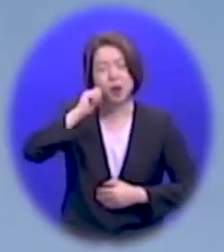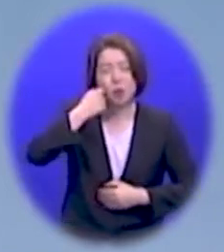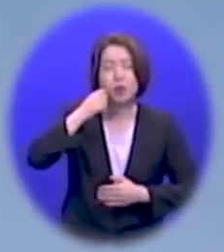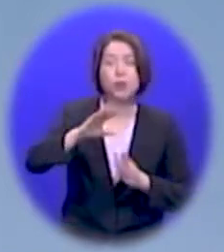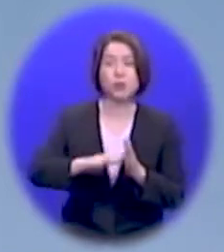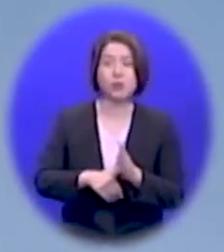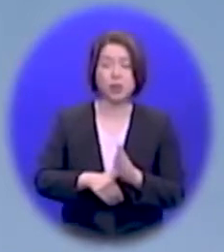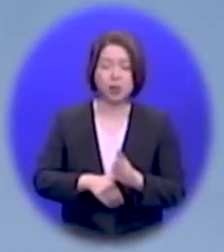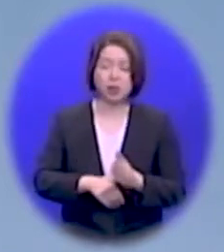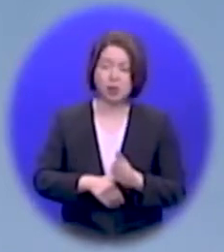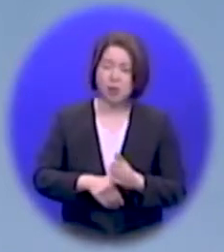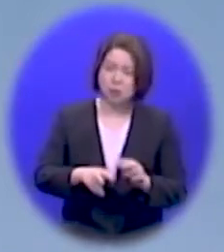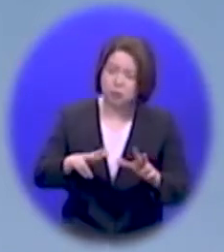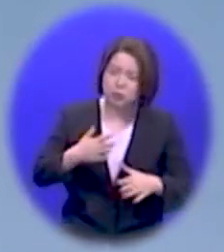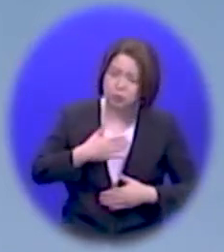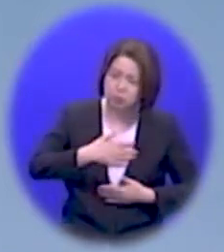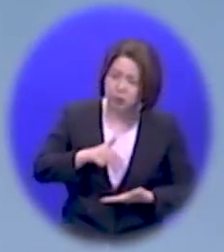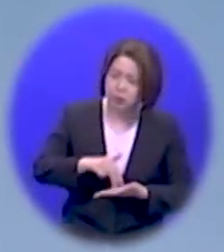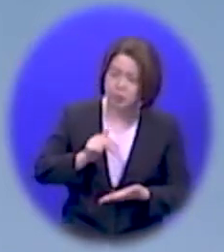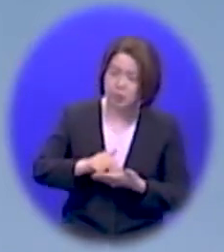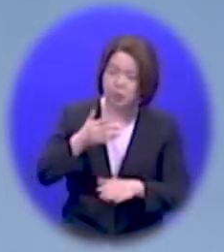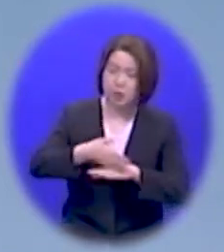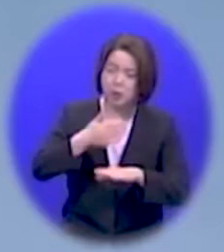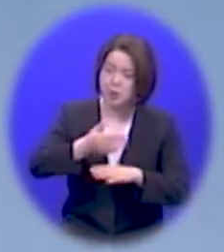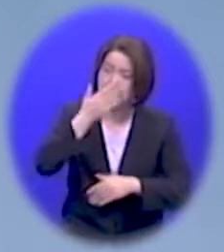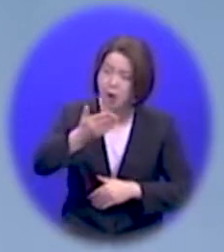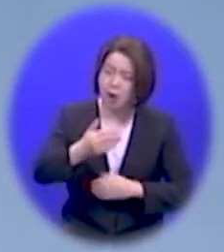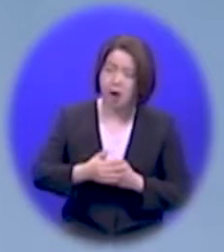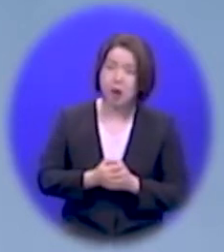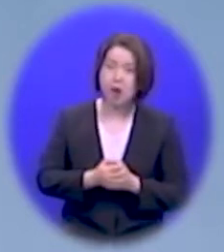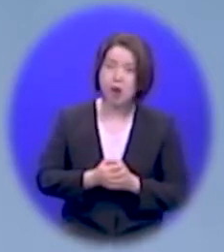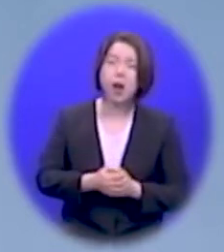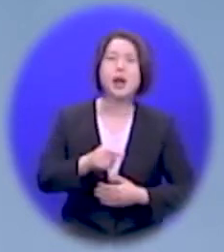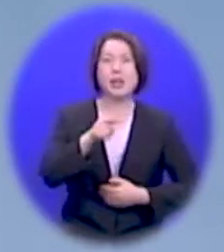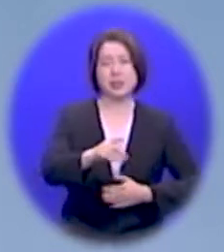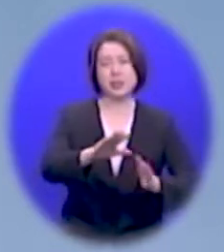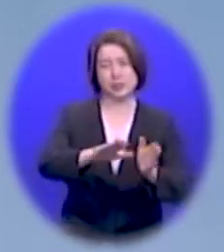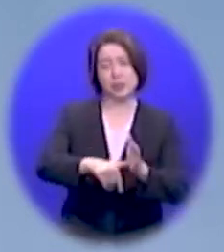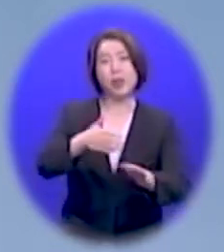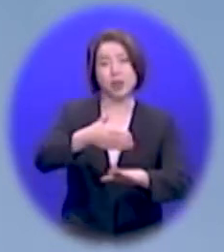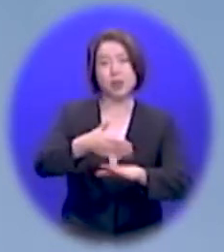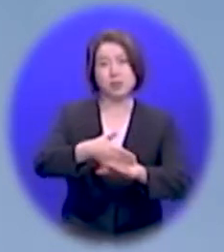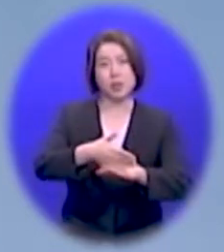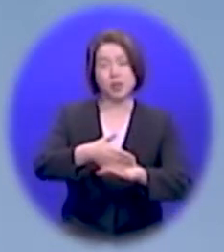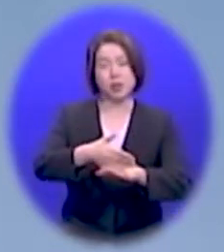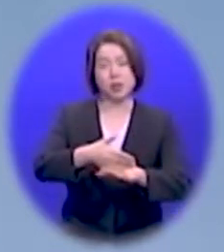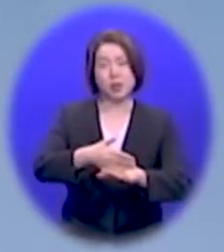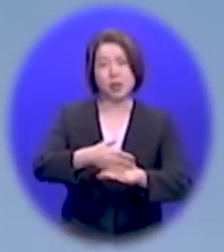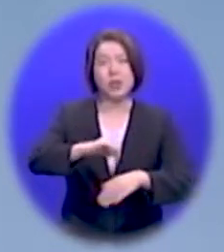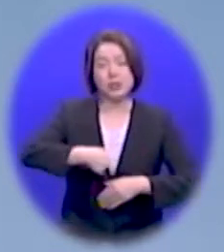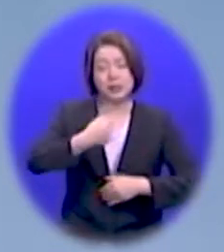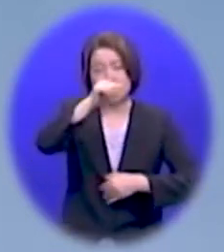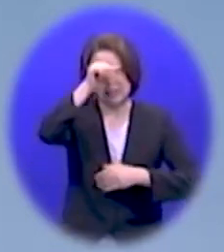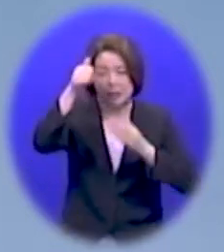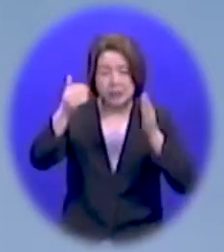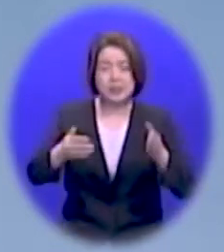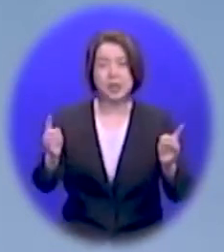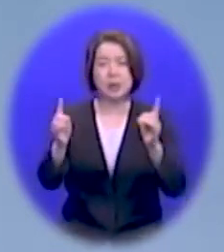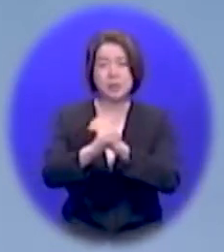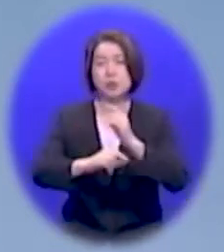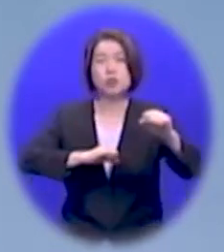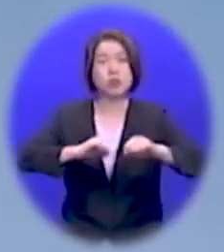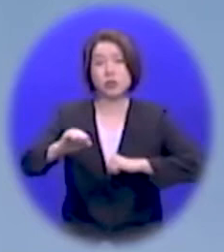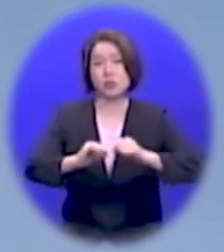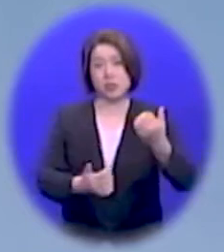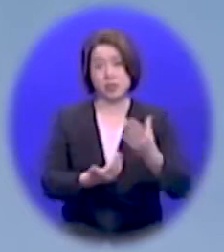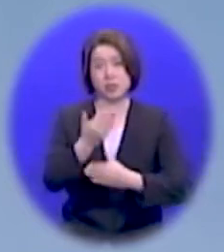여기서 어떻게 감사 1 그때 감사가 그 인생을 바꾸는 역사가 있는 거죠